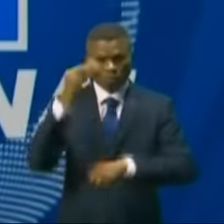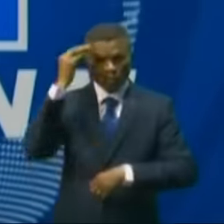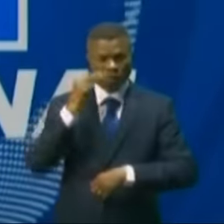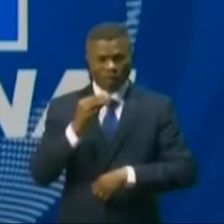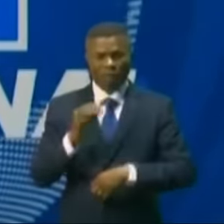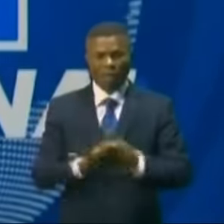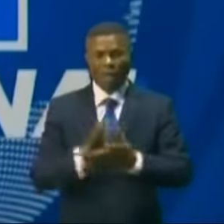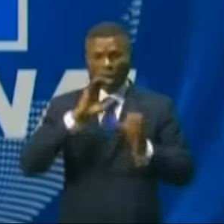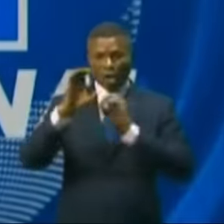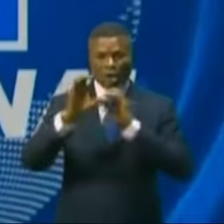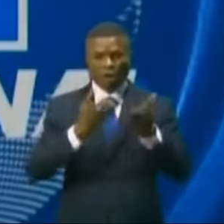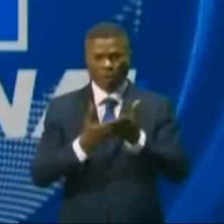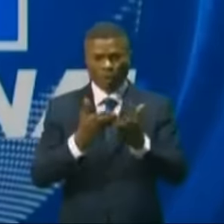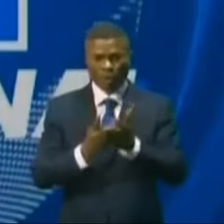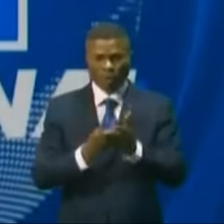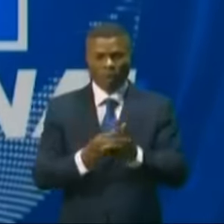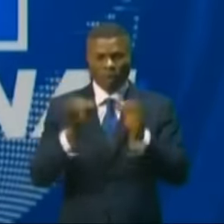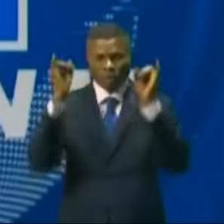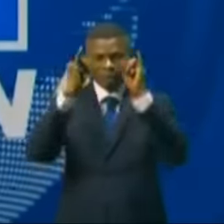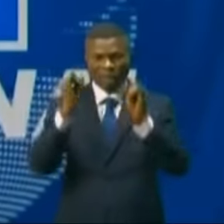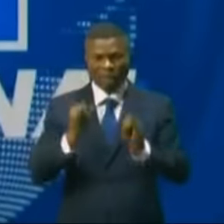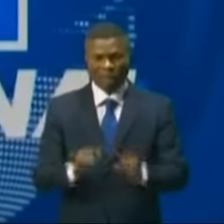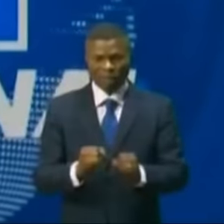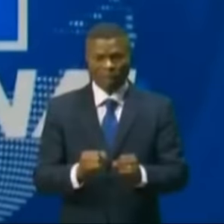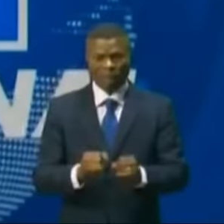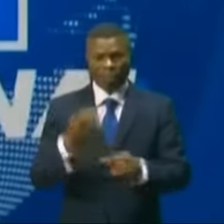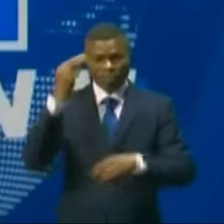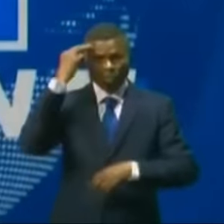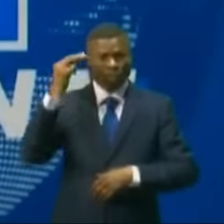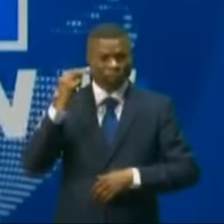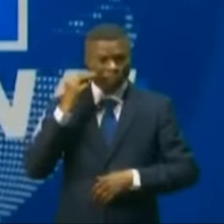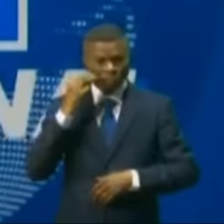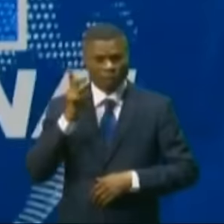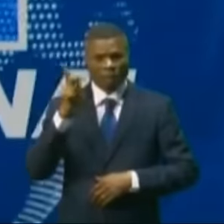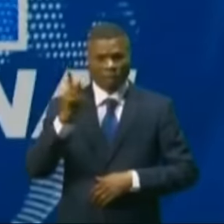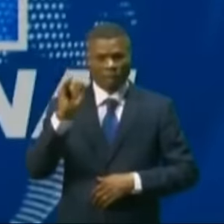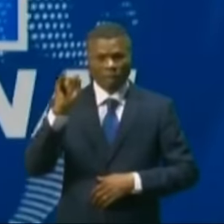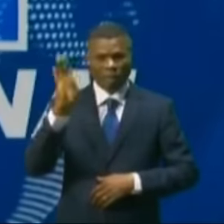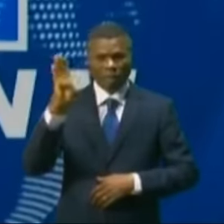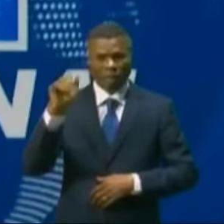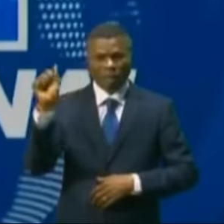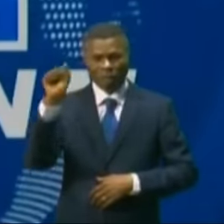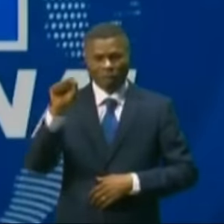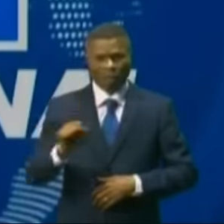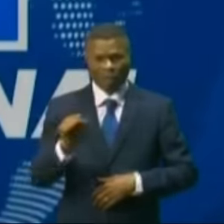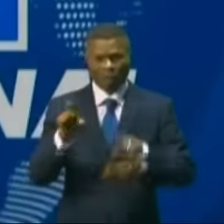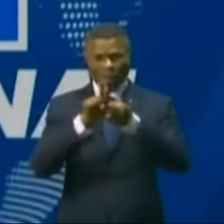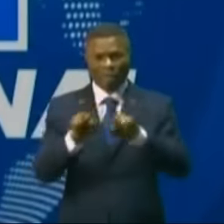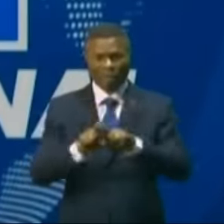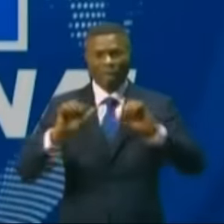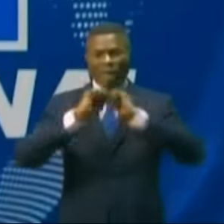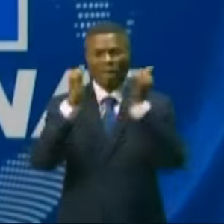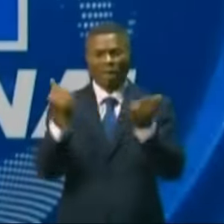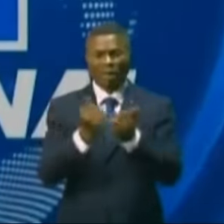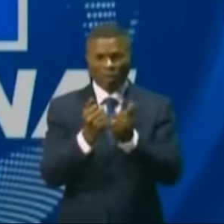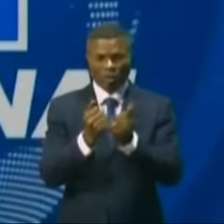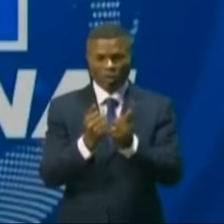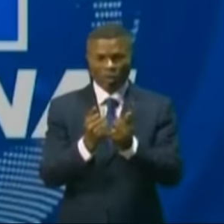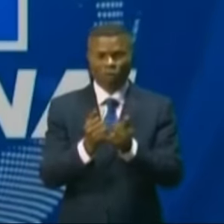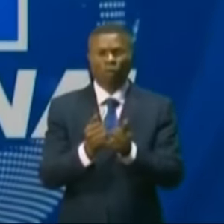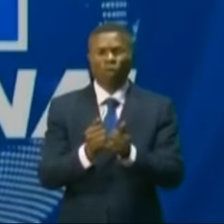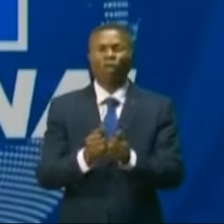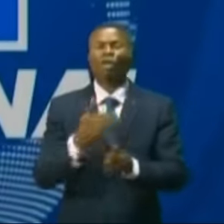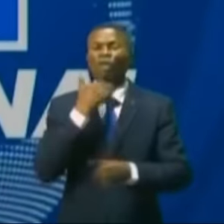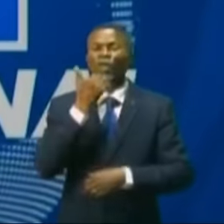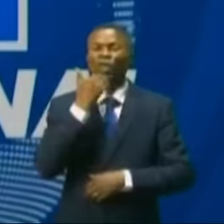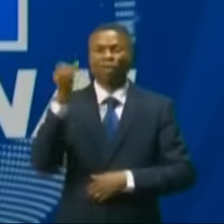Postes, Télécommunications et Numériques entre le ministre Kibasa Maliba et l'Association des fournisseurs des services Internet. Ils ont